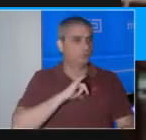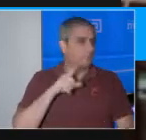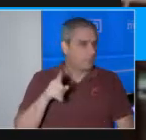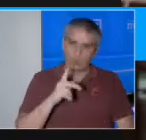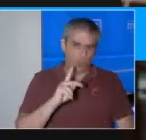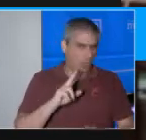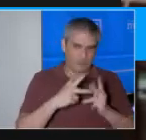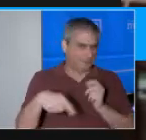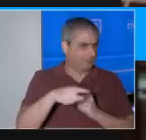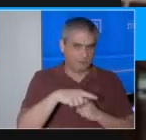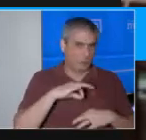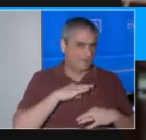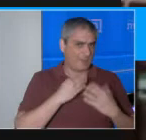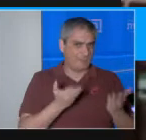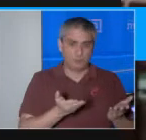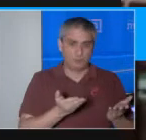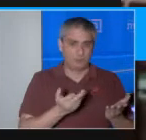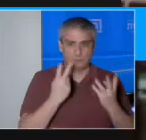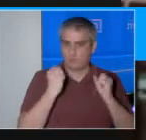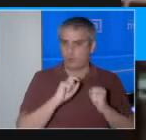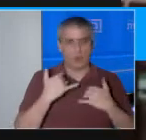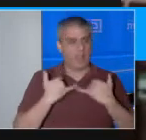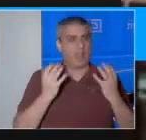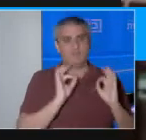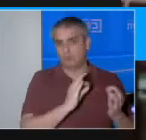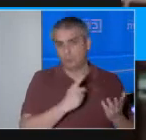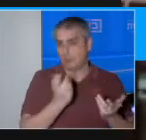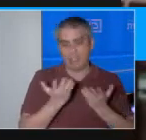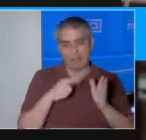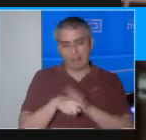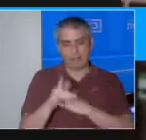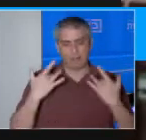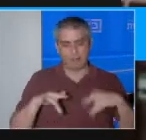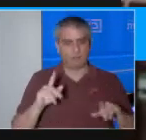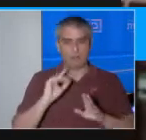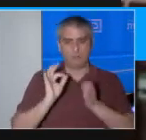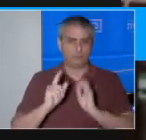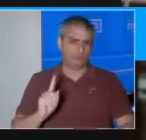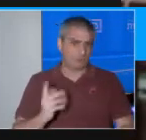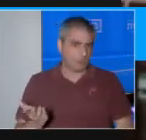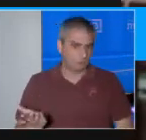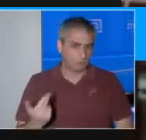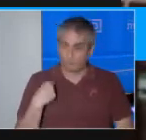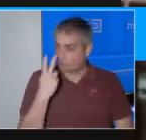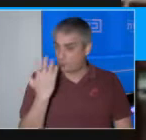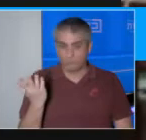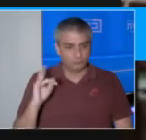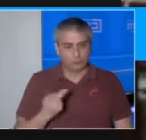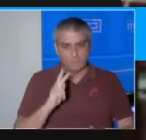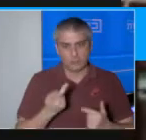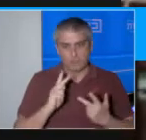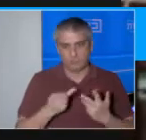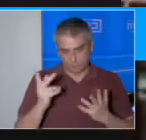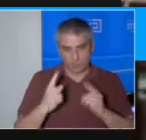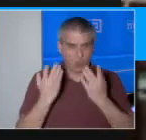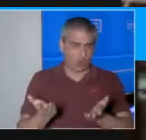אותו זה לא הציבור ובריאותו, ודאי שלא רווחתו, אלא איך להתחמק במשפט. ואנחנו רואים שפעם אחר פעם באמת